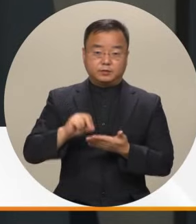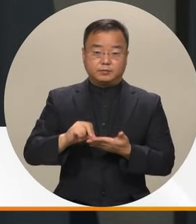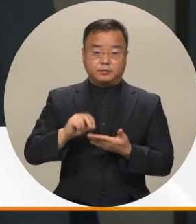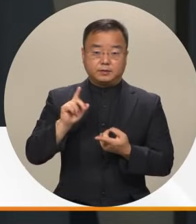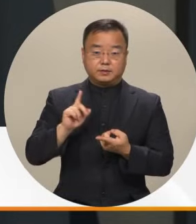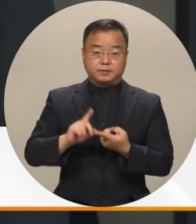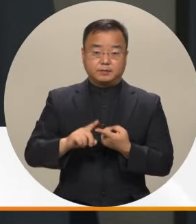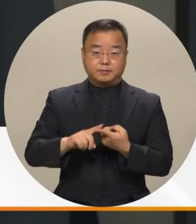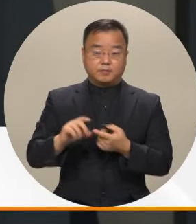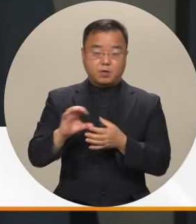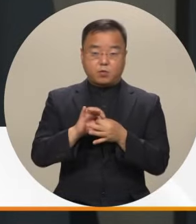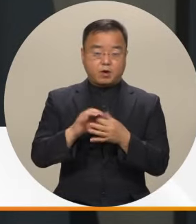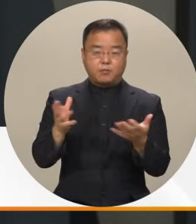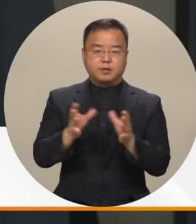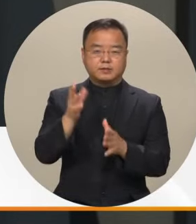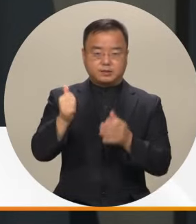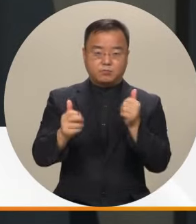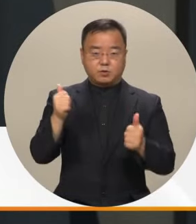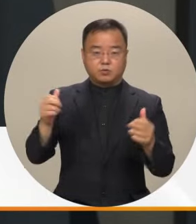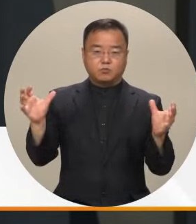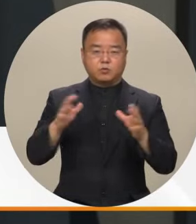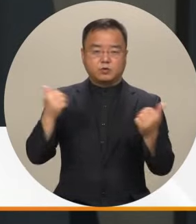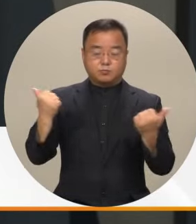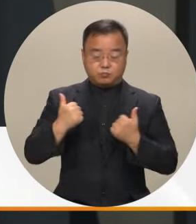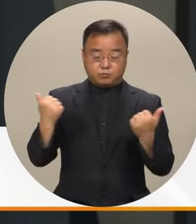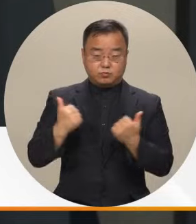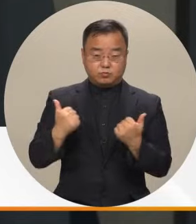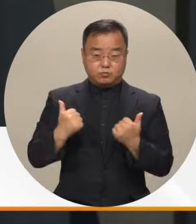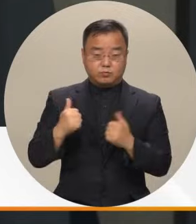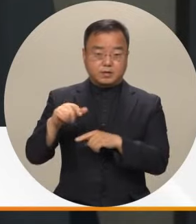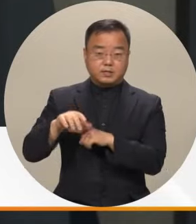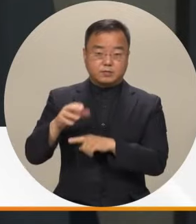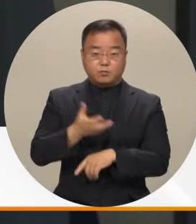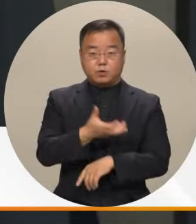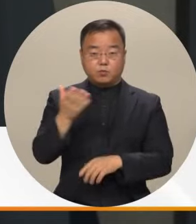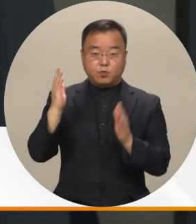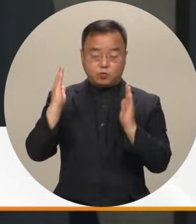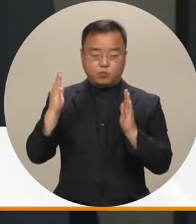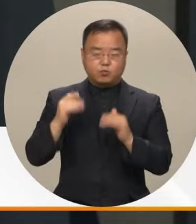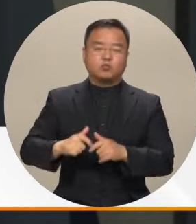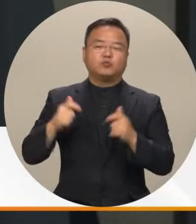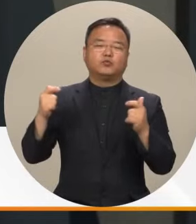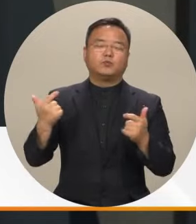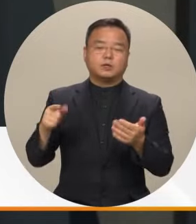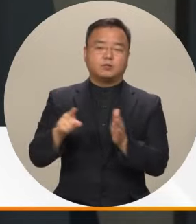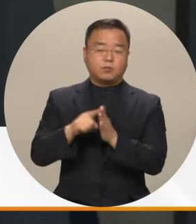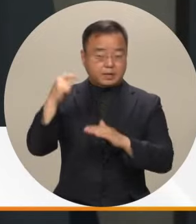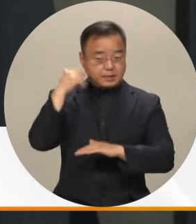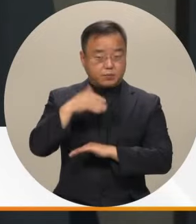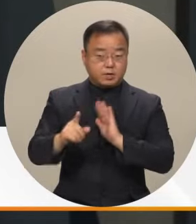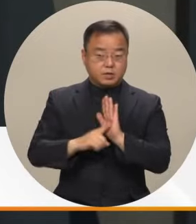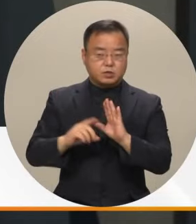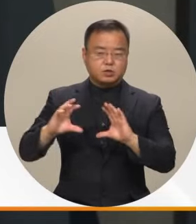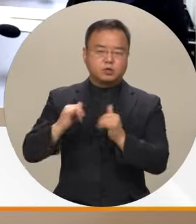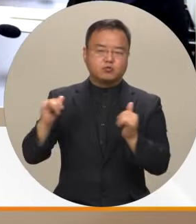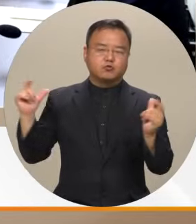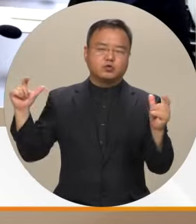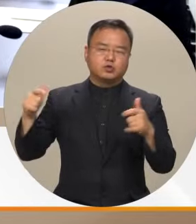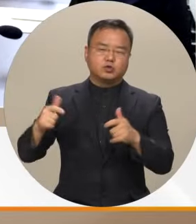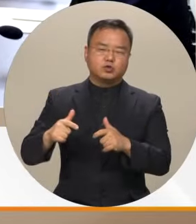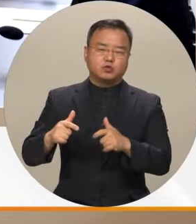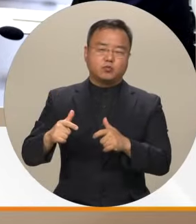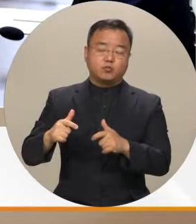국정현안 관계장관 회의를 열고 농촌유학 활성화 방안을 발표했습니다 인구감소 지역 지원 특별법을 개정해 소멸